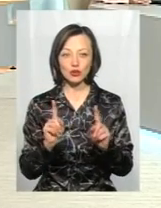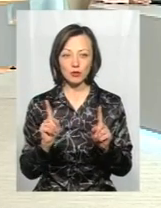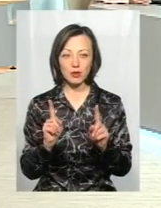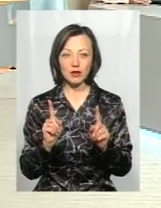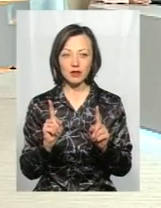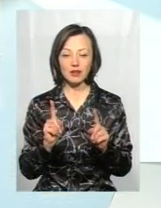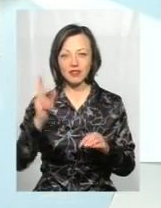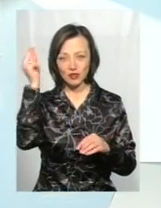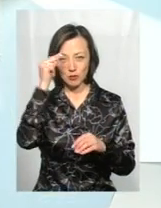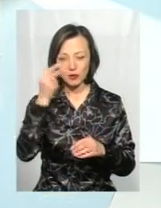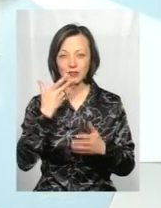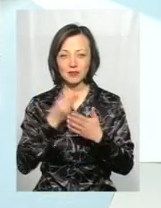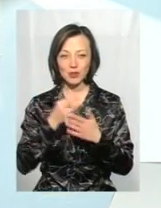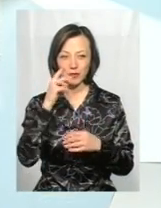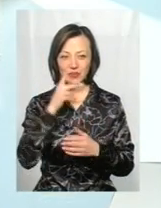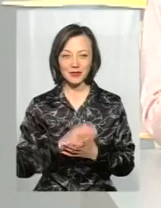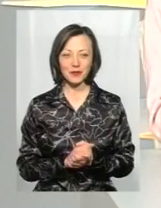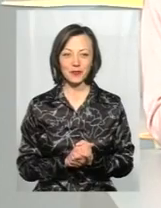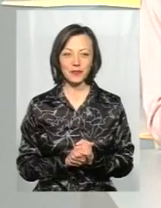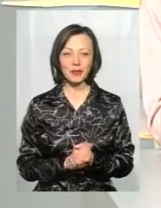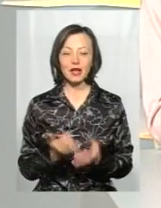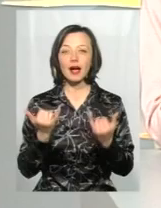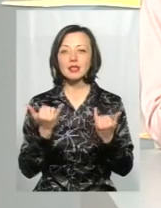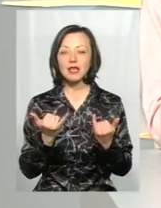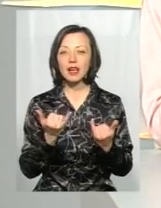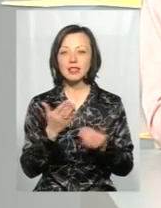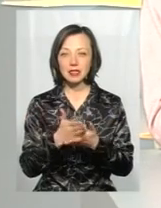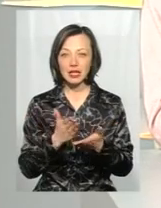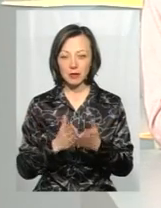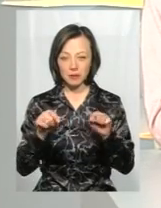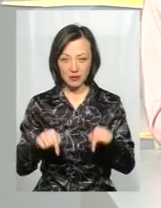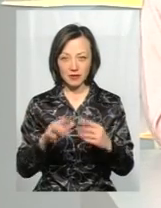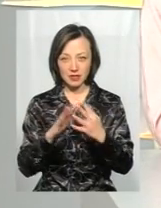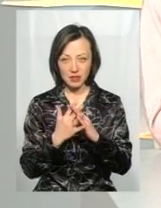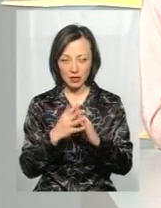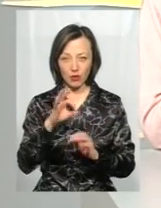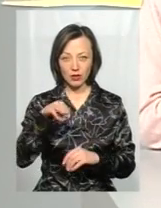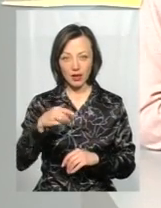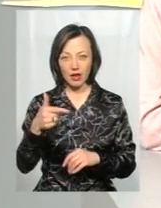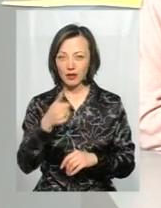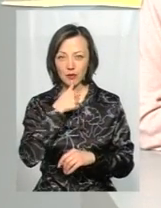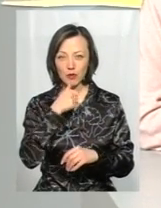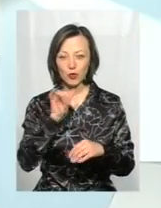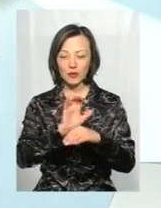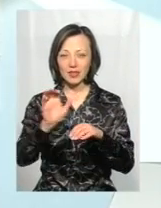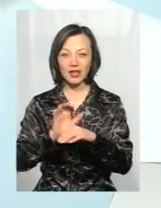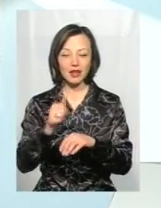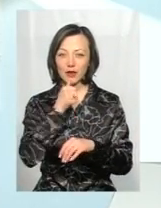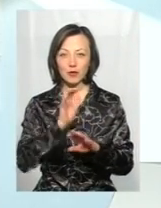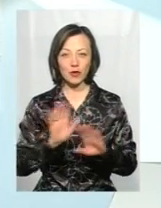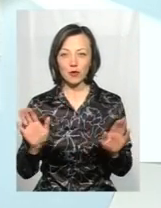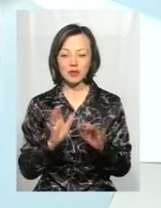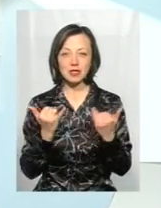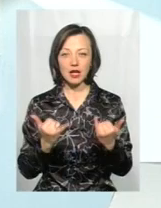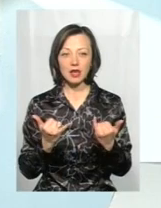ми вчимося на своїх помилках, можна сказати. А зараз споживають продукцію тільки в Наркевицькій ОТГ? Ще не пробуєте? Ні, ще не пробуємо.